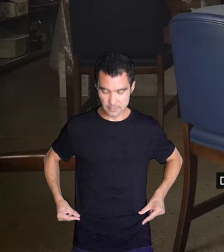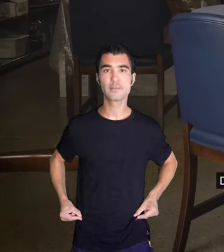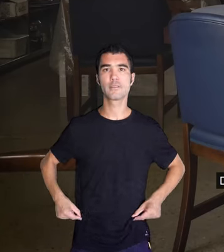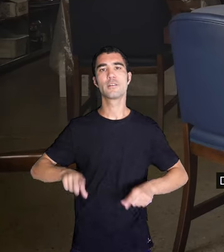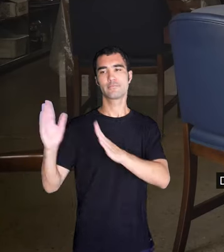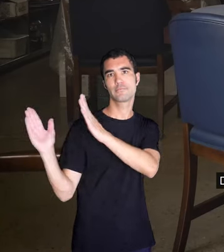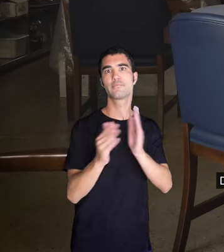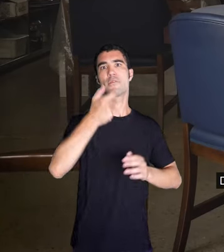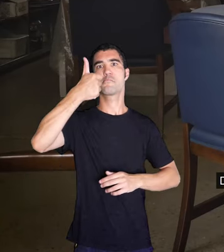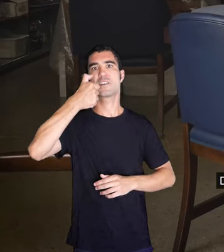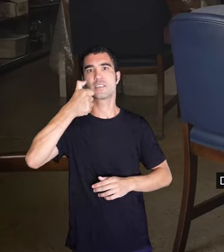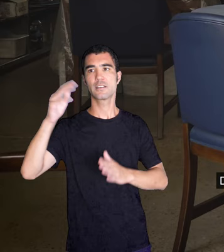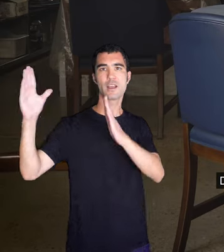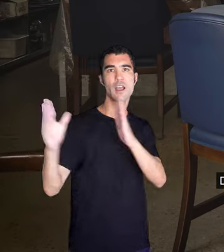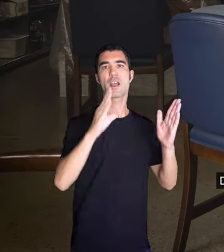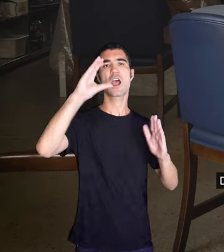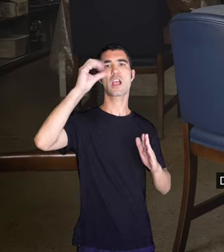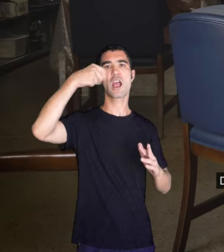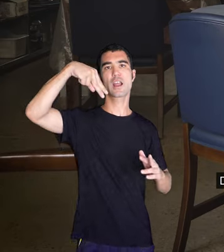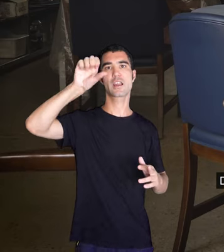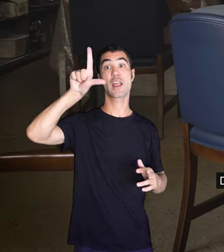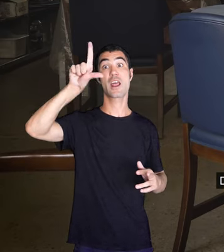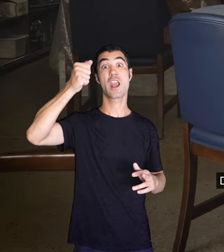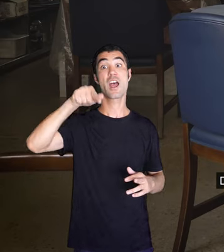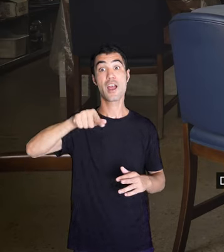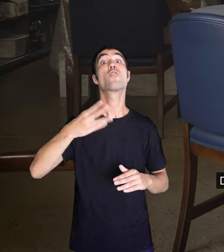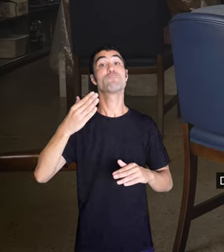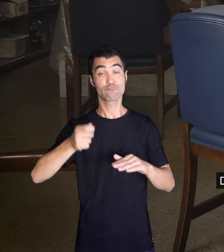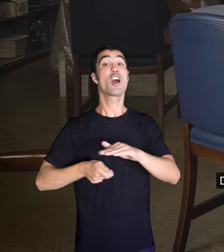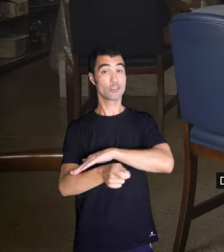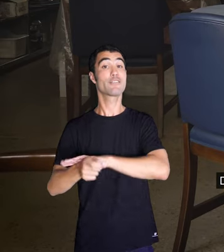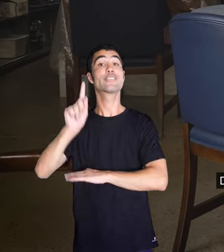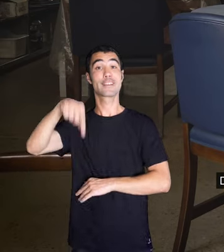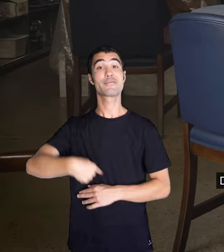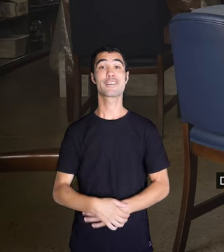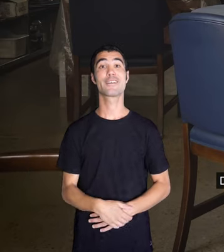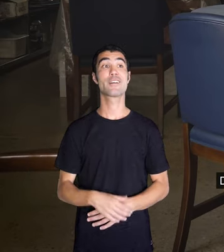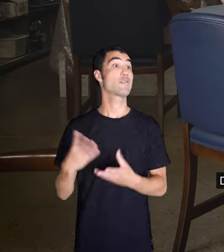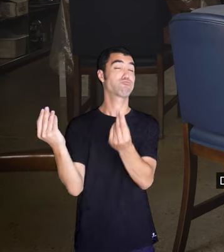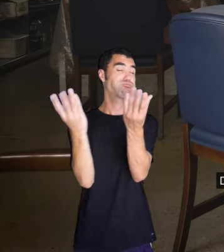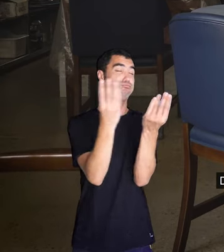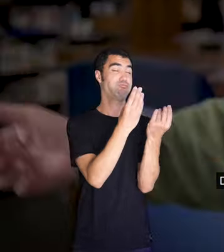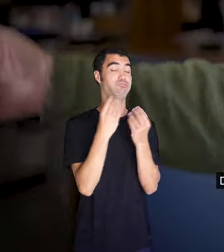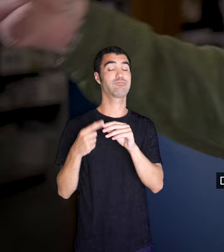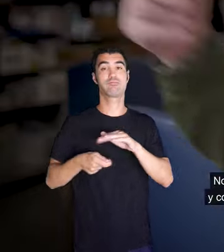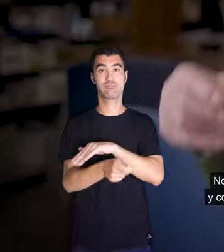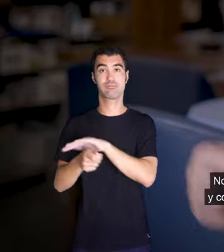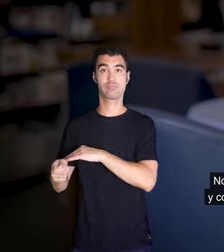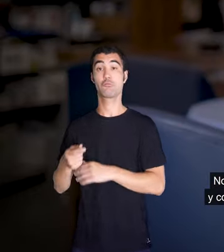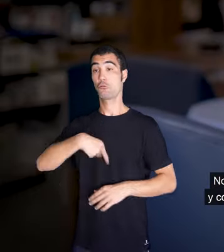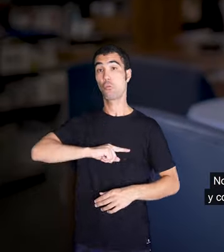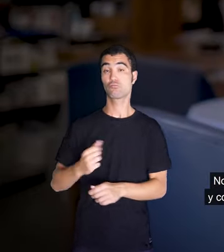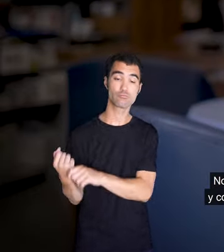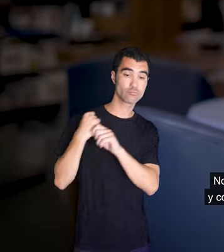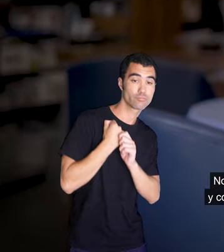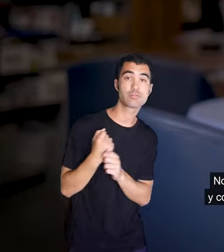i canyella, perquè la canyella també era contrabando, i moltes de coses. Nosaltres carregàvem